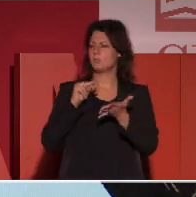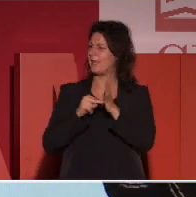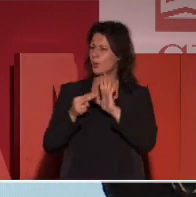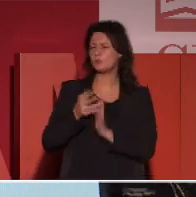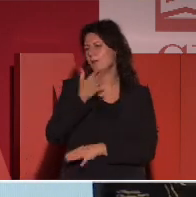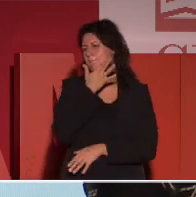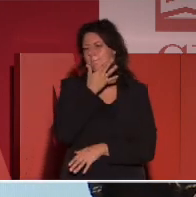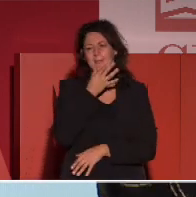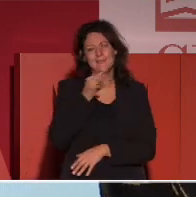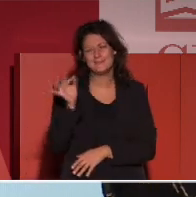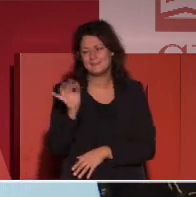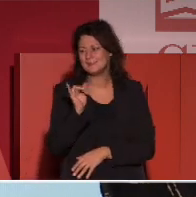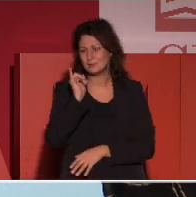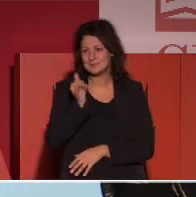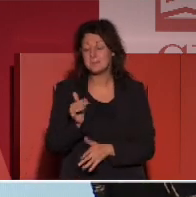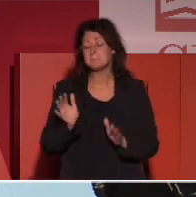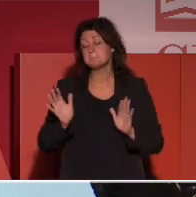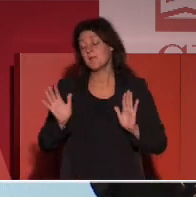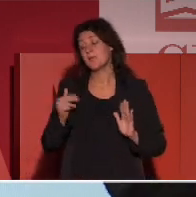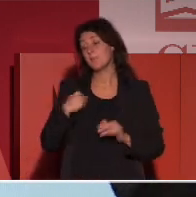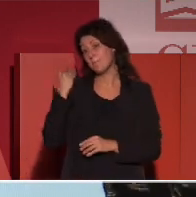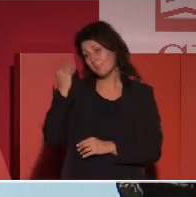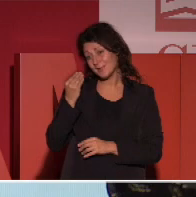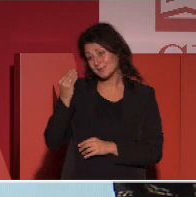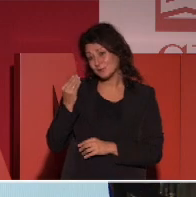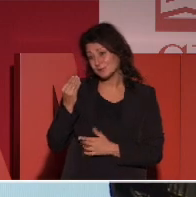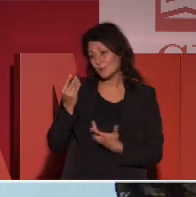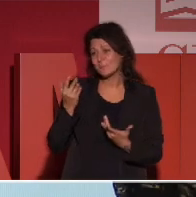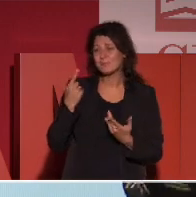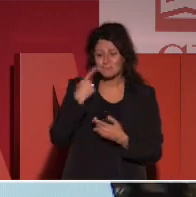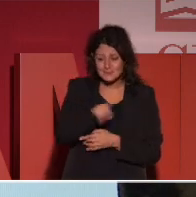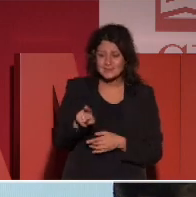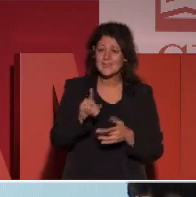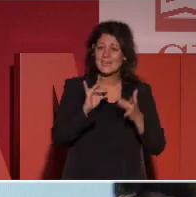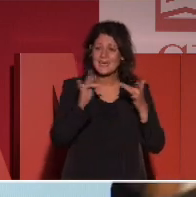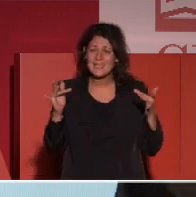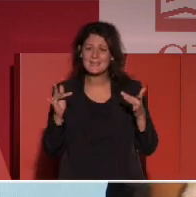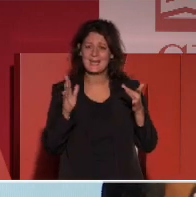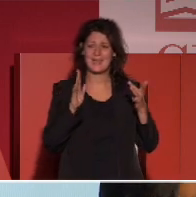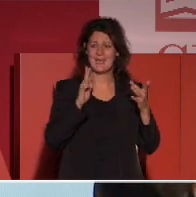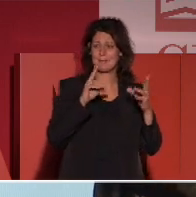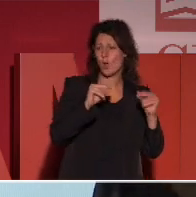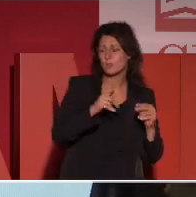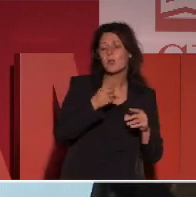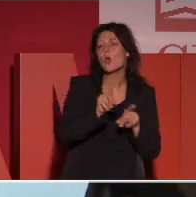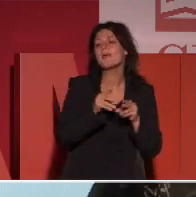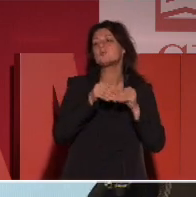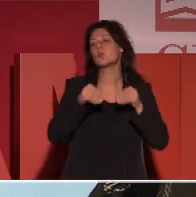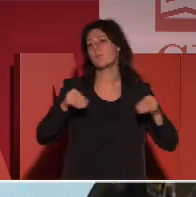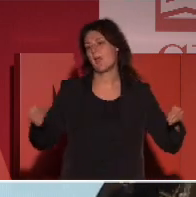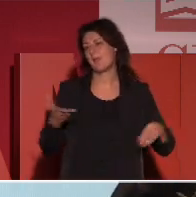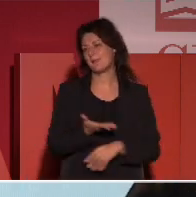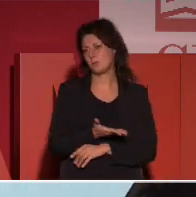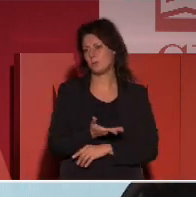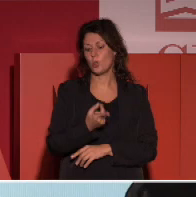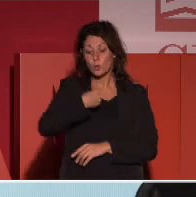sembrerebbe il caso di continuare a sottolineare che si tratta di strumenti si tratta di mezzi di tools le cose che usiamo di